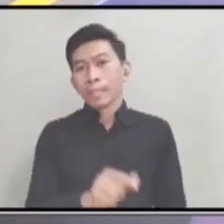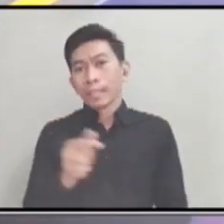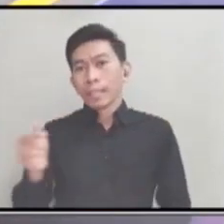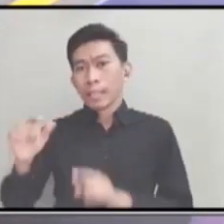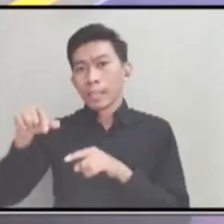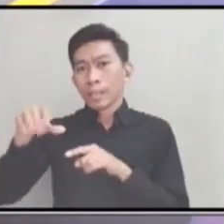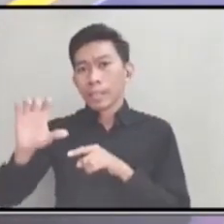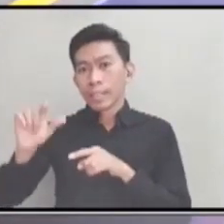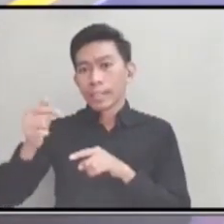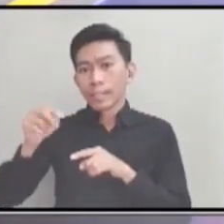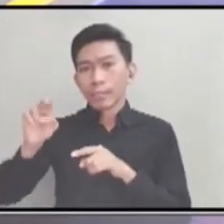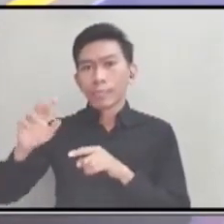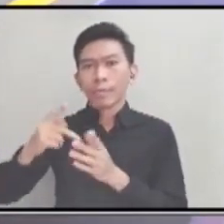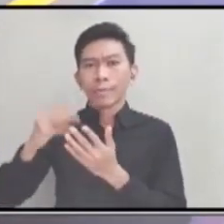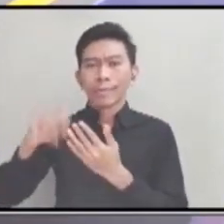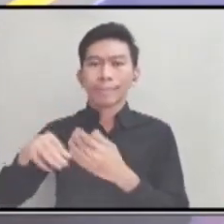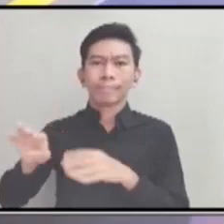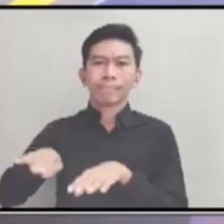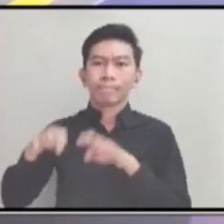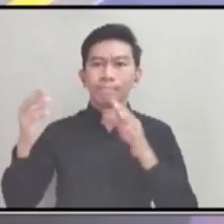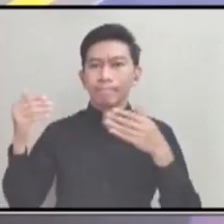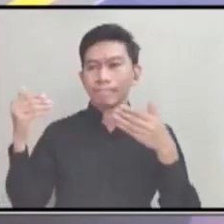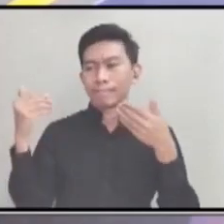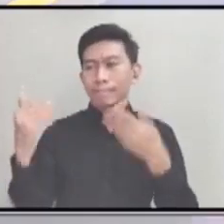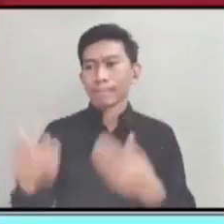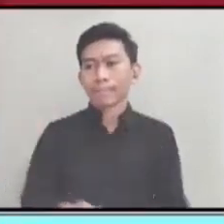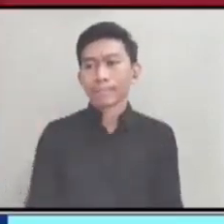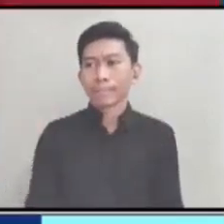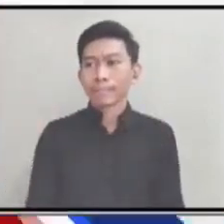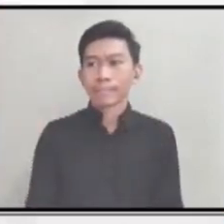inilunsad na. Si Bien Manalo sa report, Rise and Shine Bien.